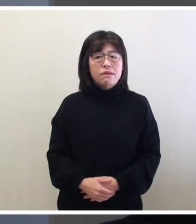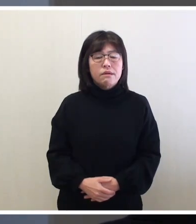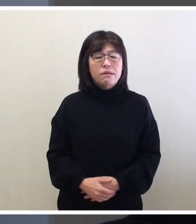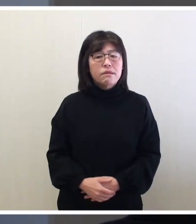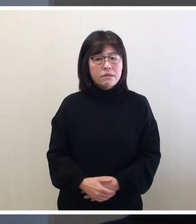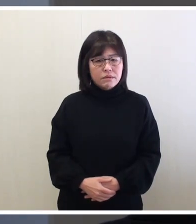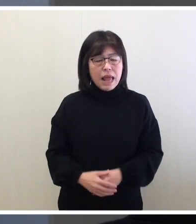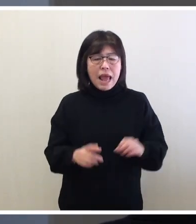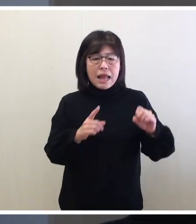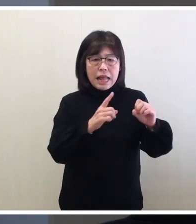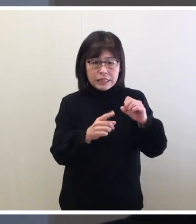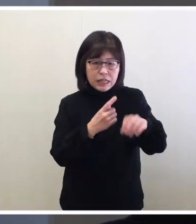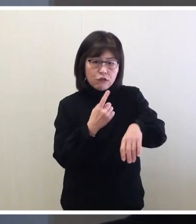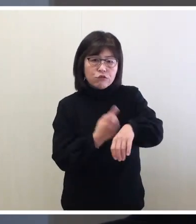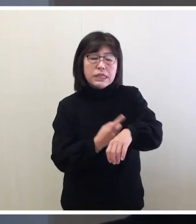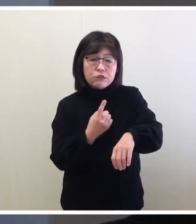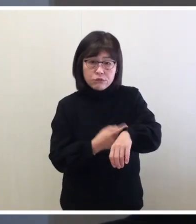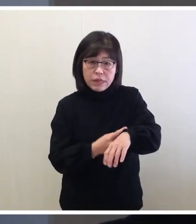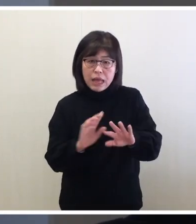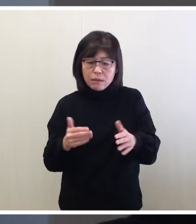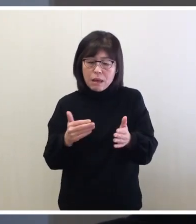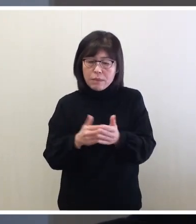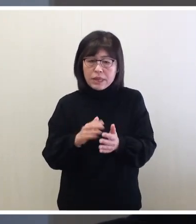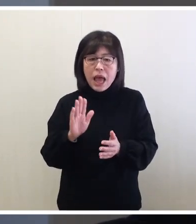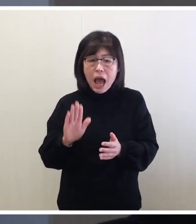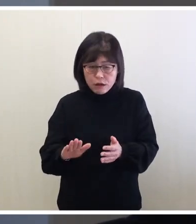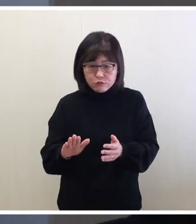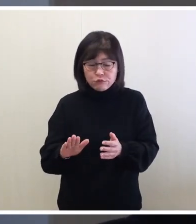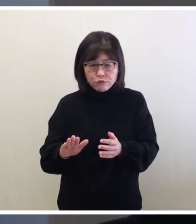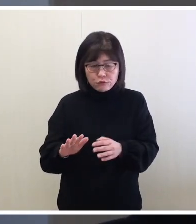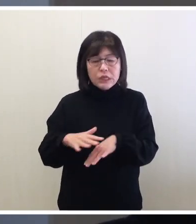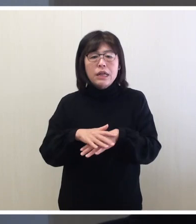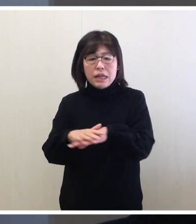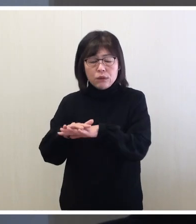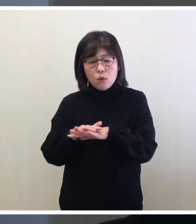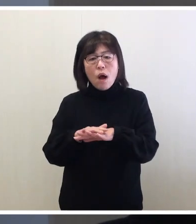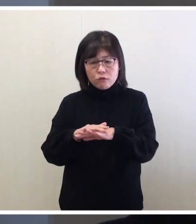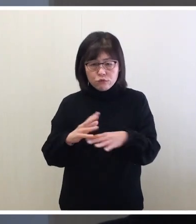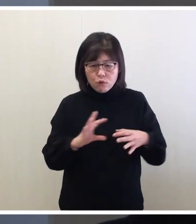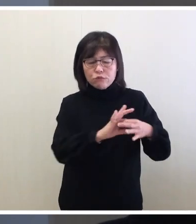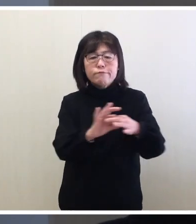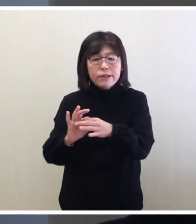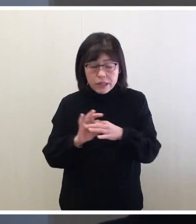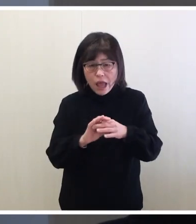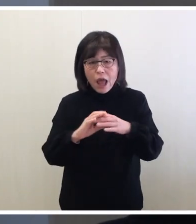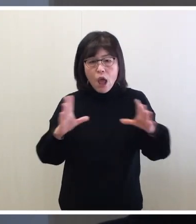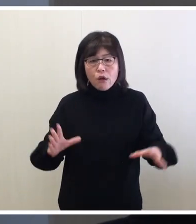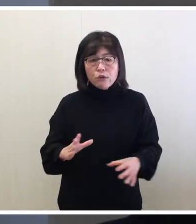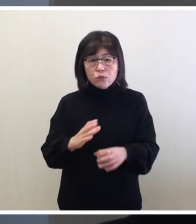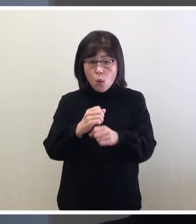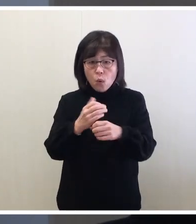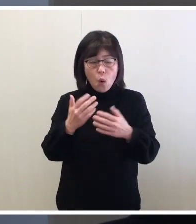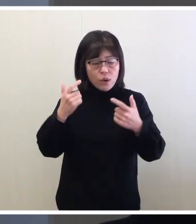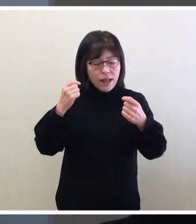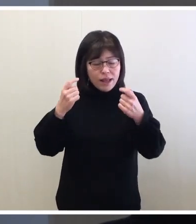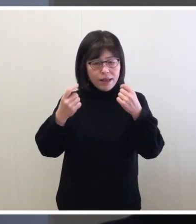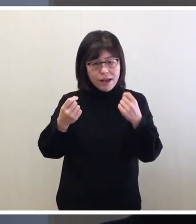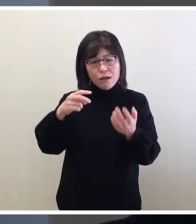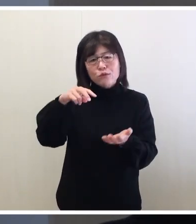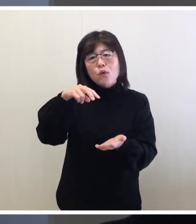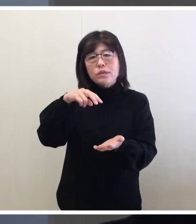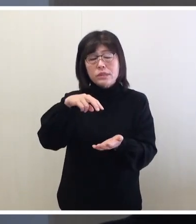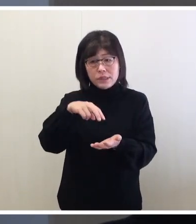。デジタル技術で既存のキャンパスと緊密なネットワークを構築し、総合大学とし